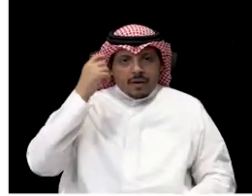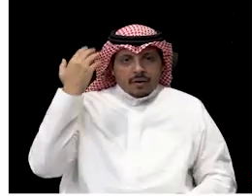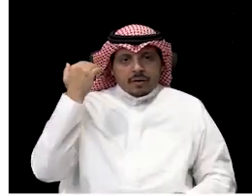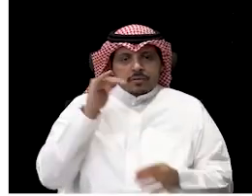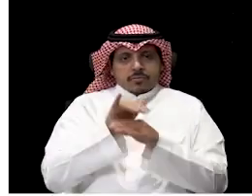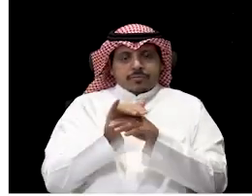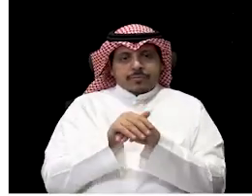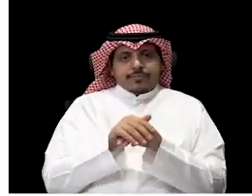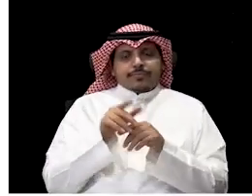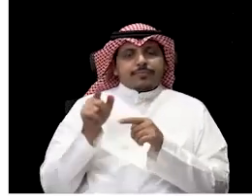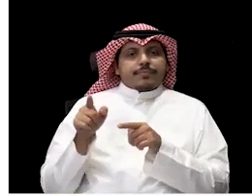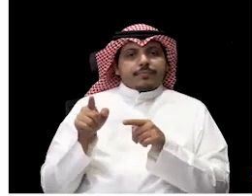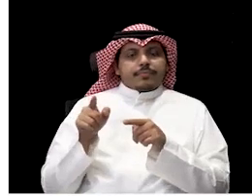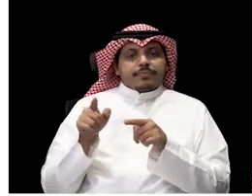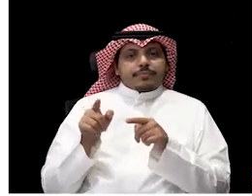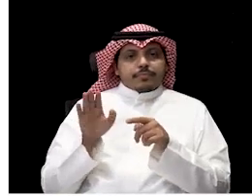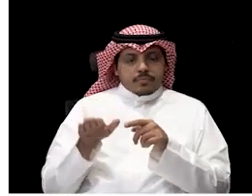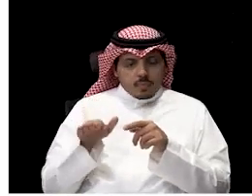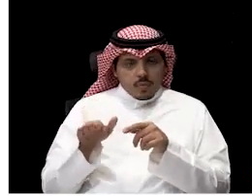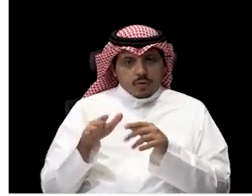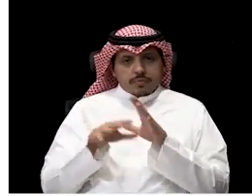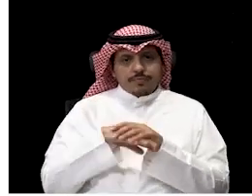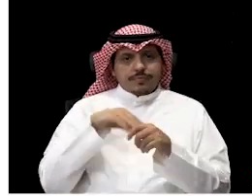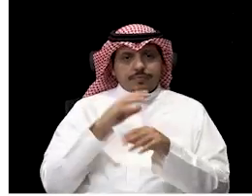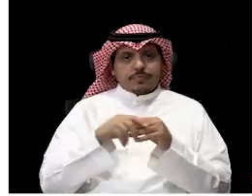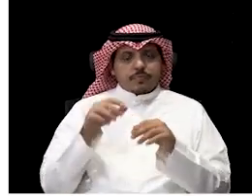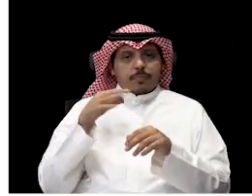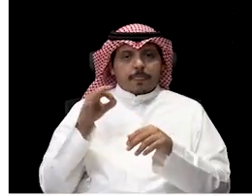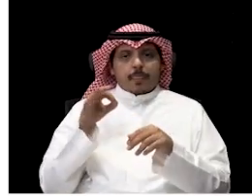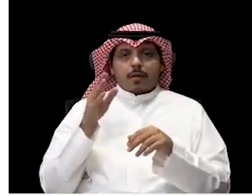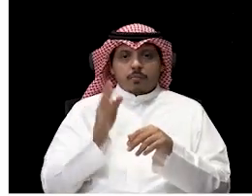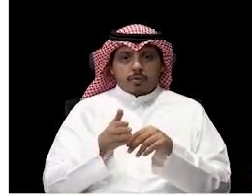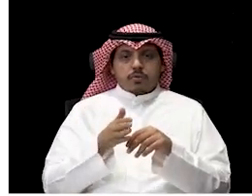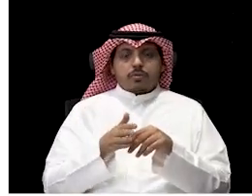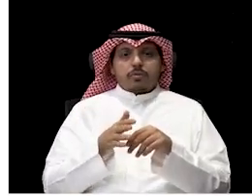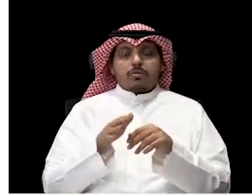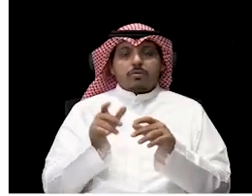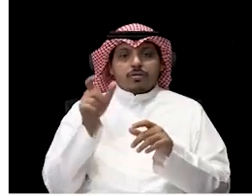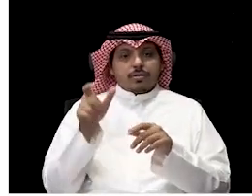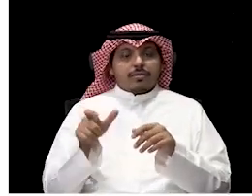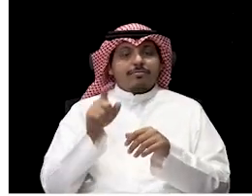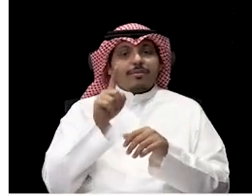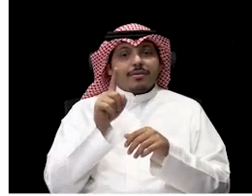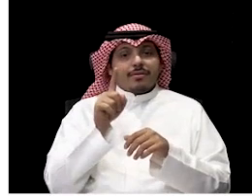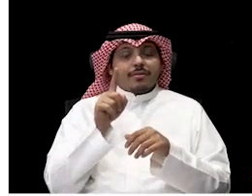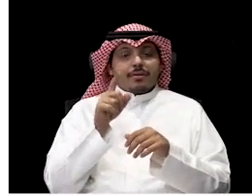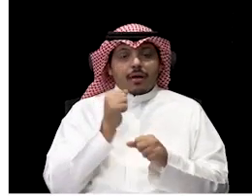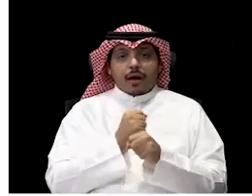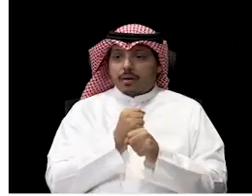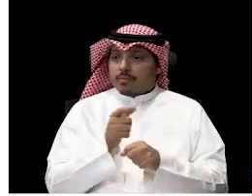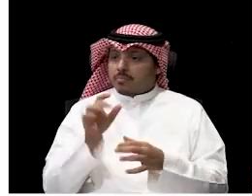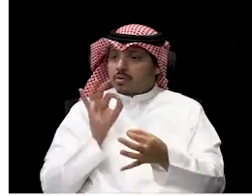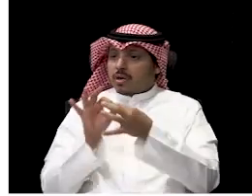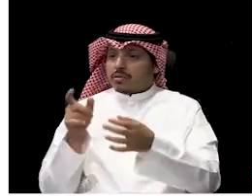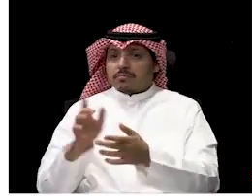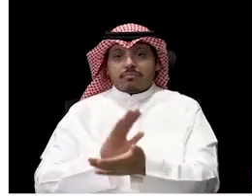ماذا؟ هي توفر مهارات لدى الشخص ولكنه ماذا؟ لا يوجد عمل